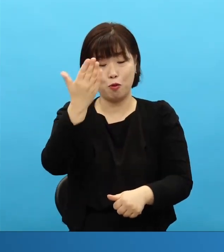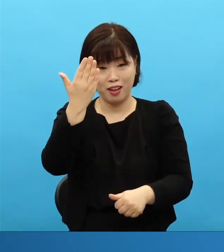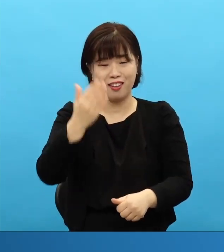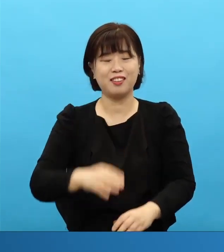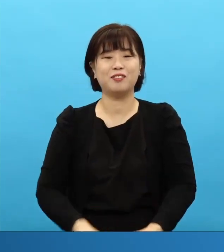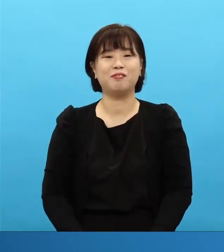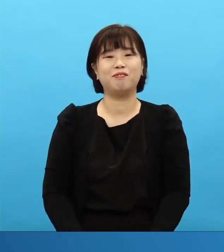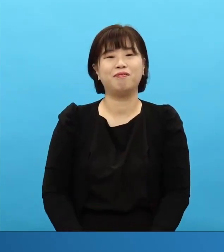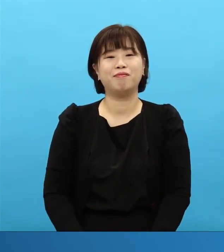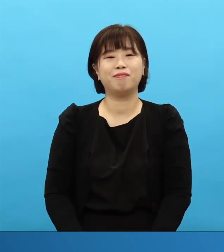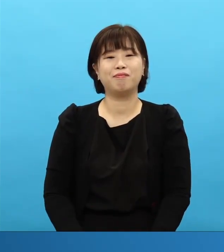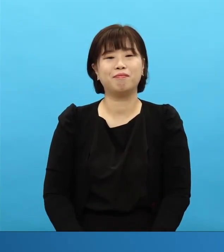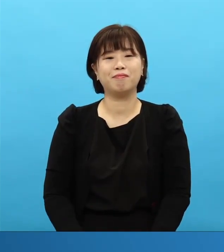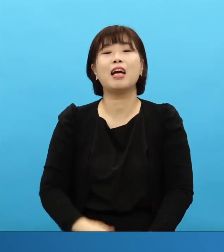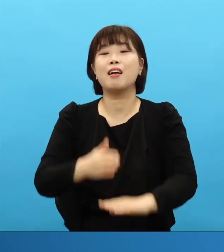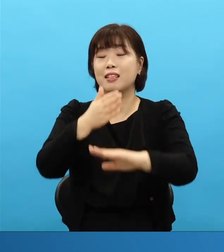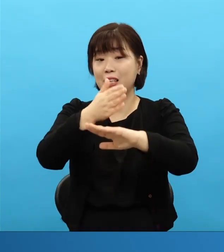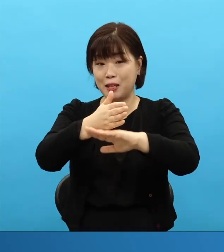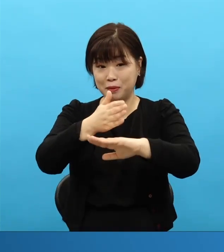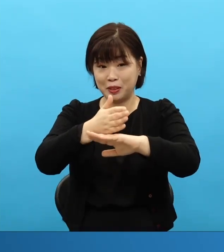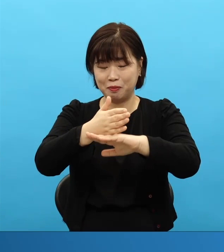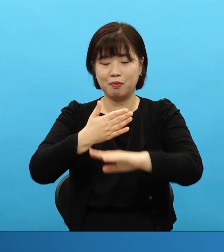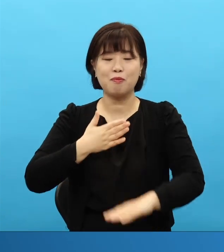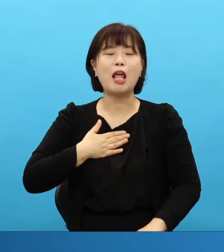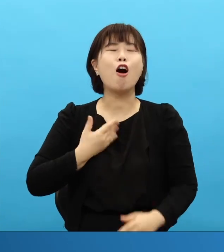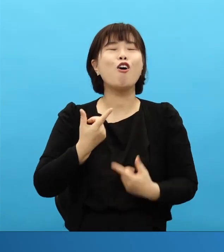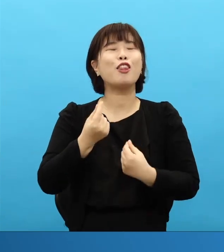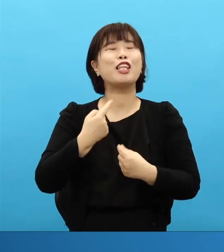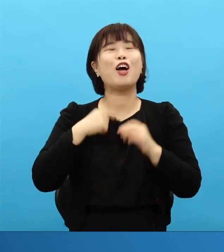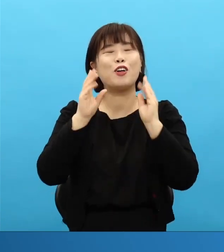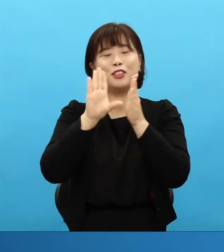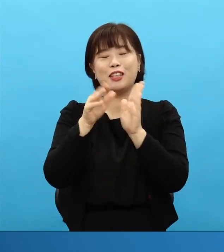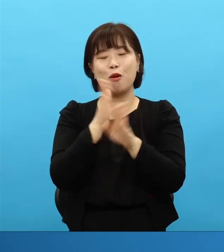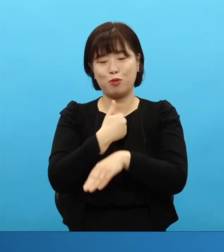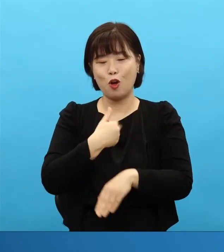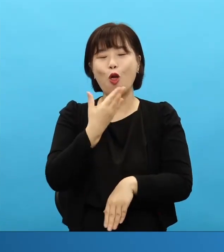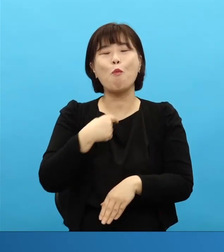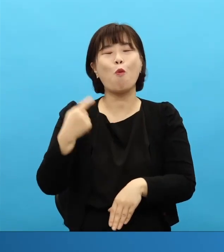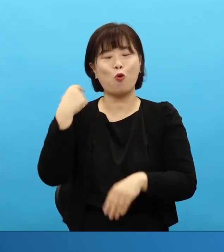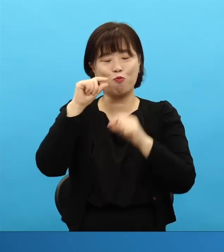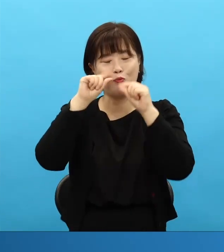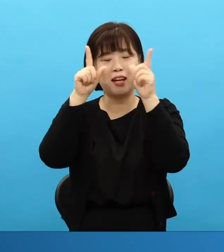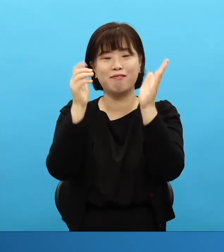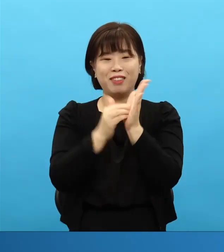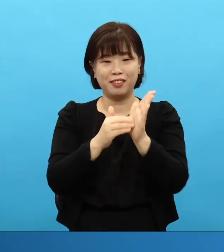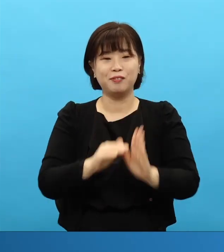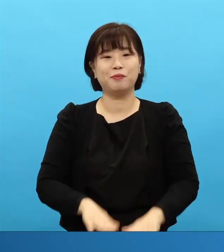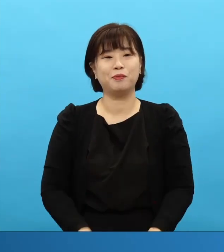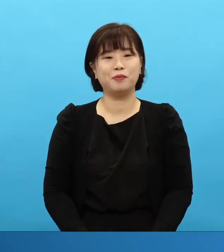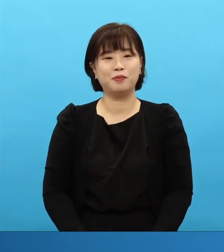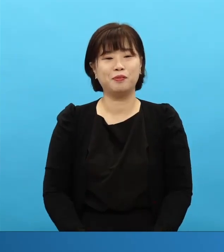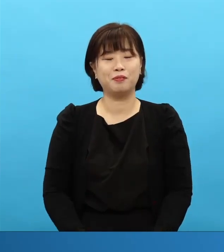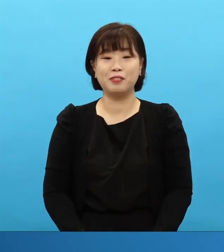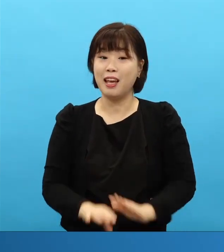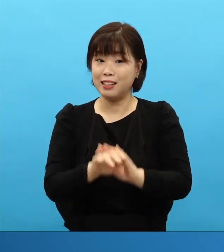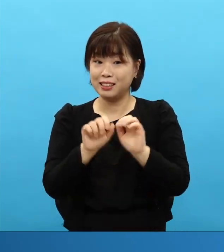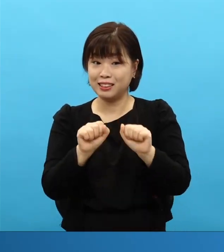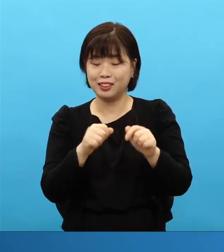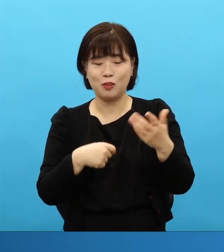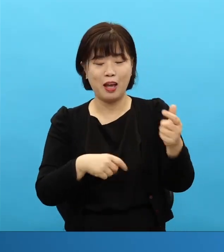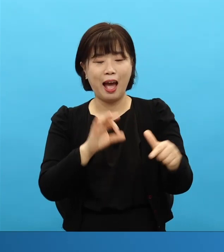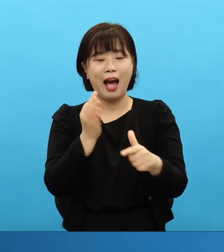렘넌트 운동. 네, 저는 어릴 적에 복음이 들어갔습니다. 네, 우리 목사님 안녕하세요. 우리 안양지회의